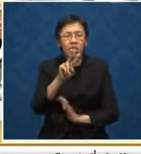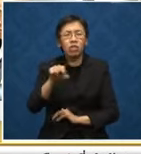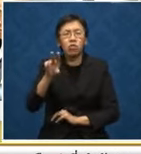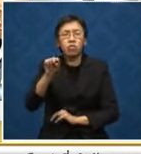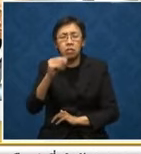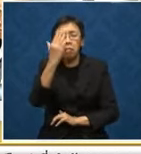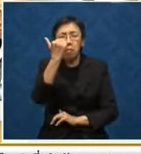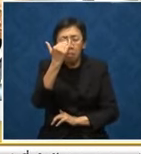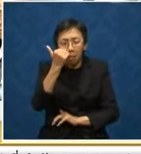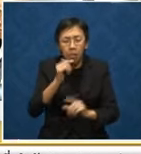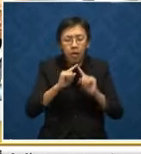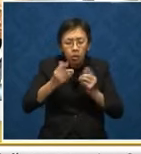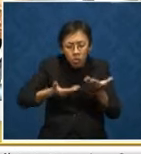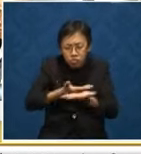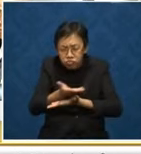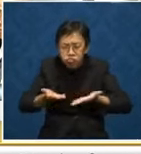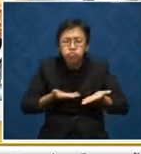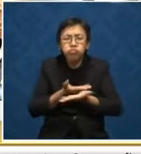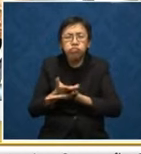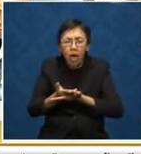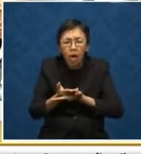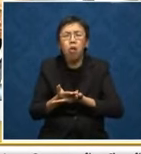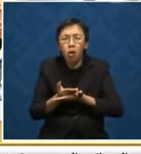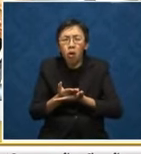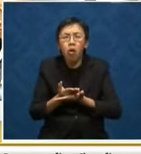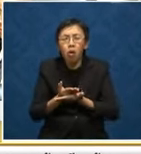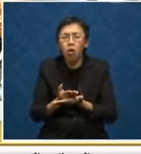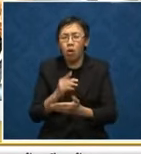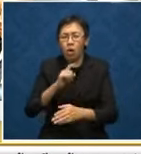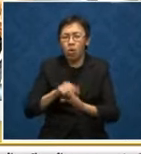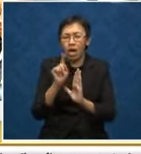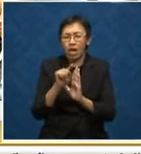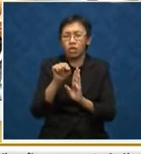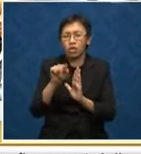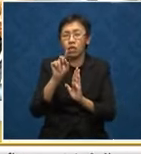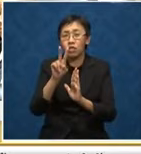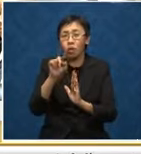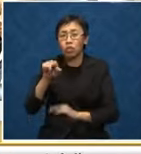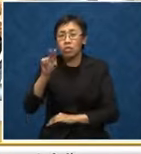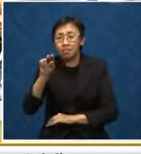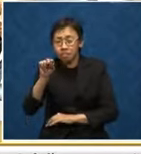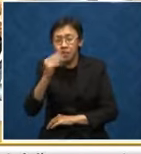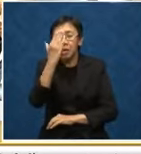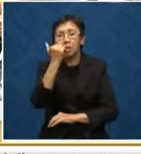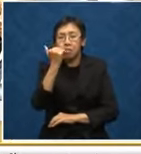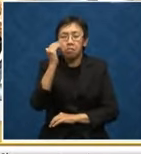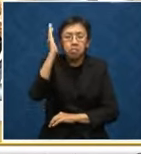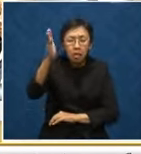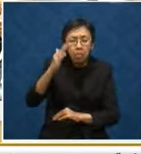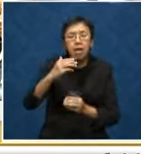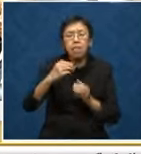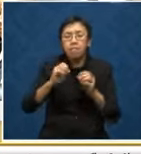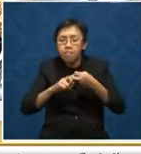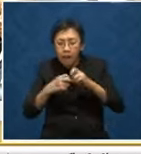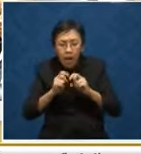การหารือของที่เป็นปัญหาของพี่น้องประชาชนนะครับสามารถหารือได้เพิ่มขึ้นนะครับเพื่อจะได้นำสู่การแก้ปัญหาต่อไปขอบ